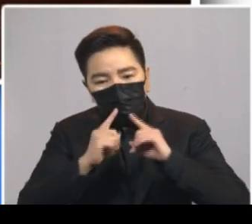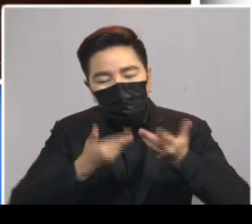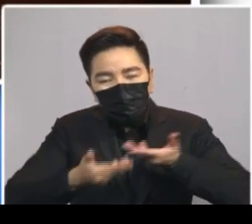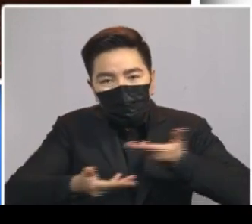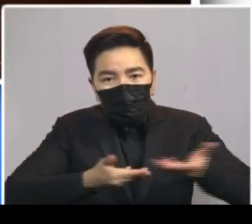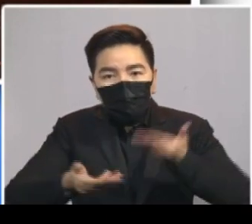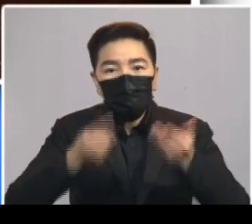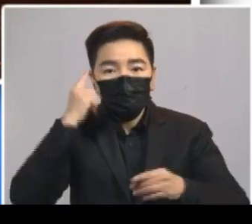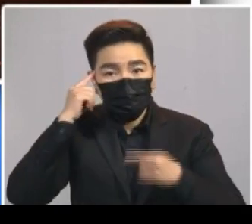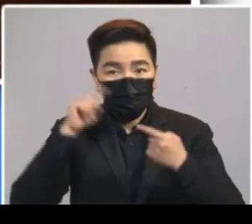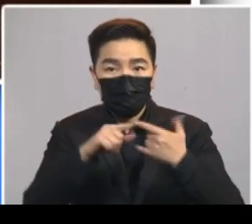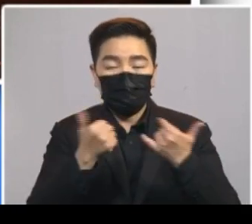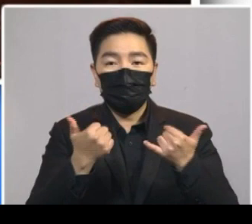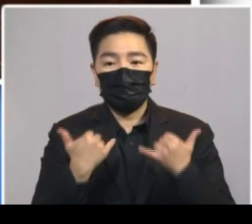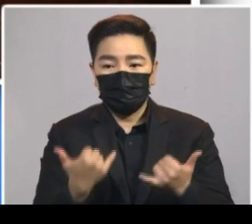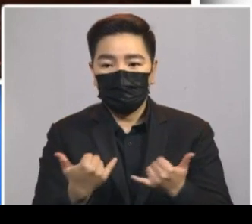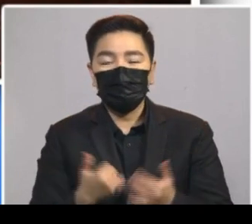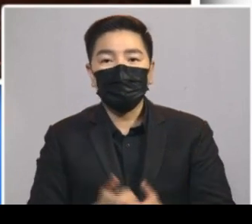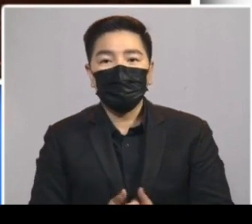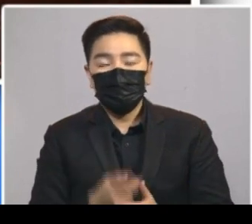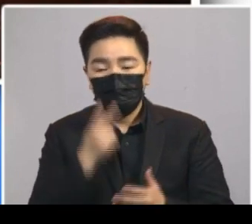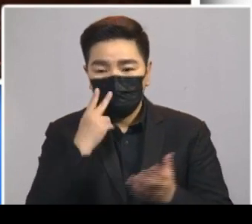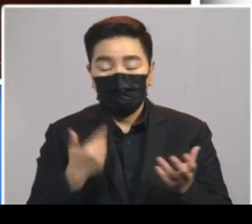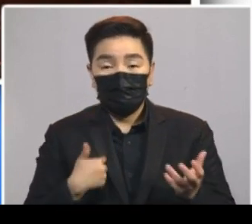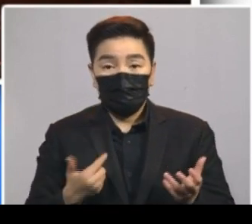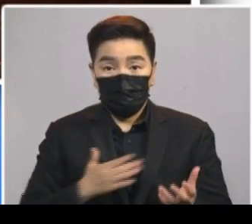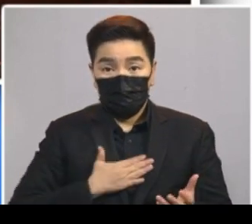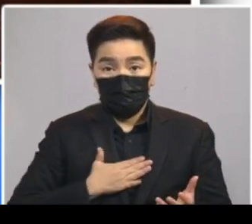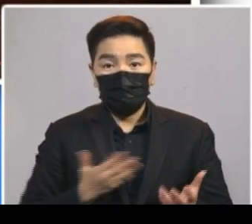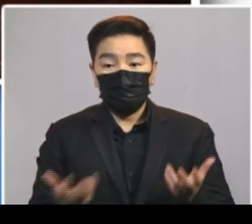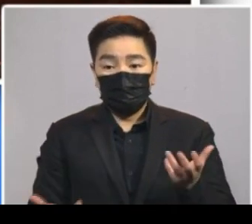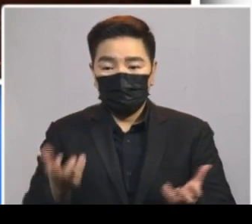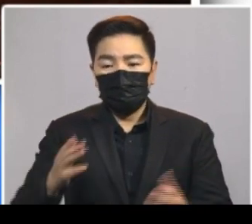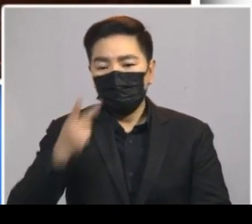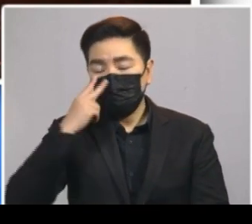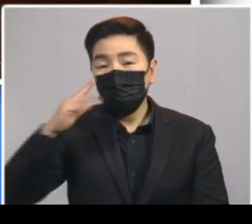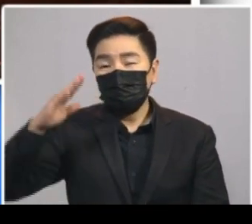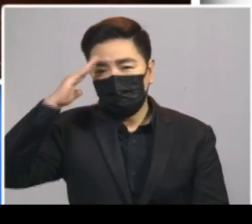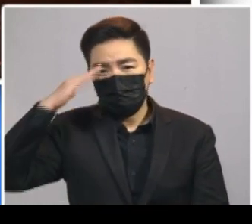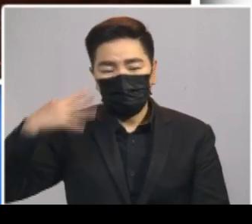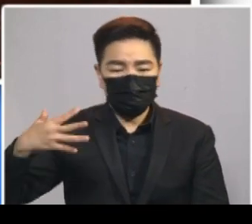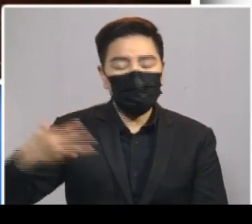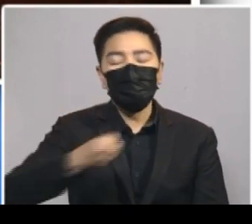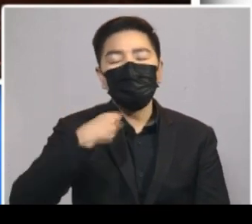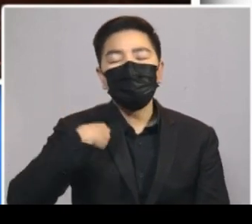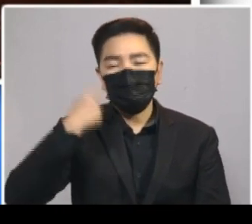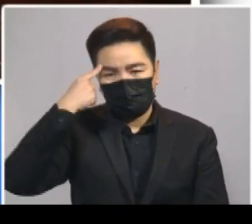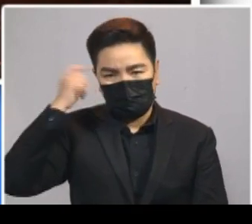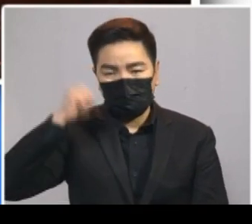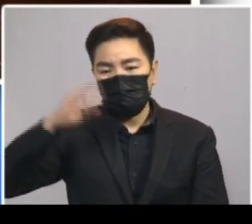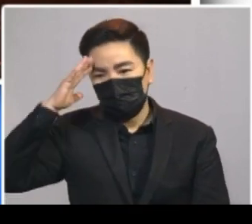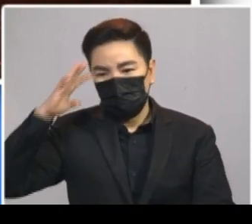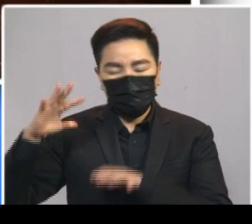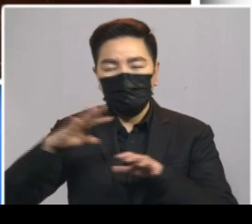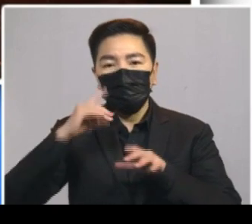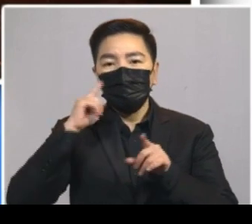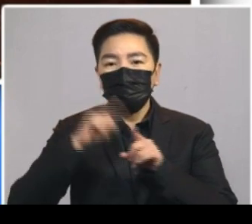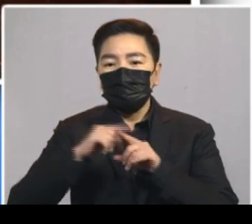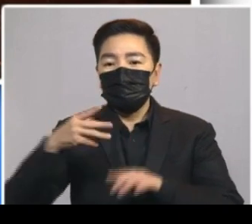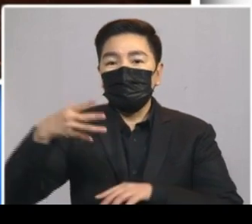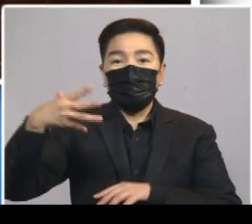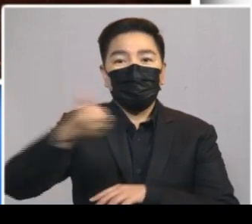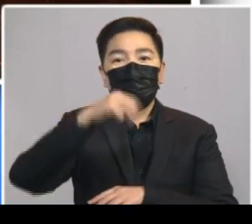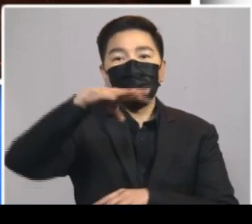ไหมฮะ ถ้าดูน้ำหนักของการปฏิบัติการทางการทหารนะครับก็น่าจะเป็นแบบนั้นนะครับแทนที่จะบุ